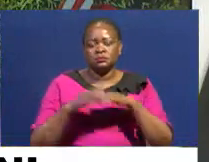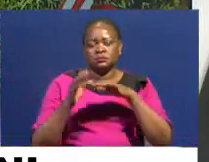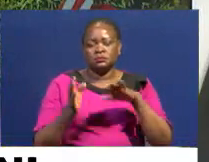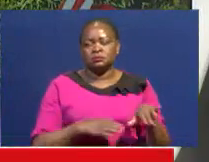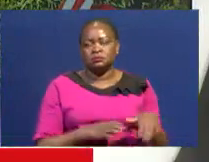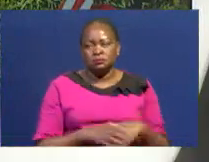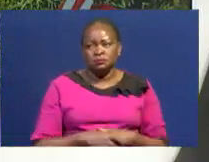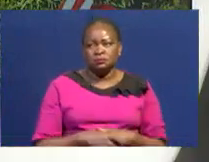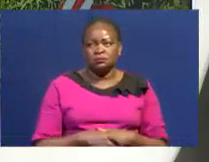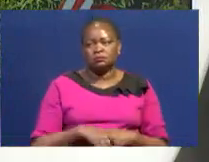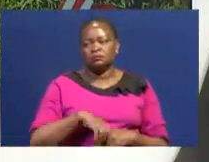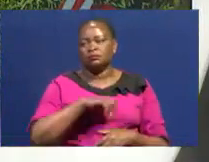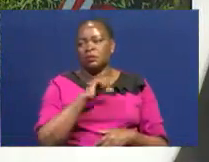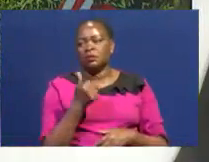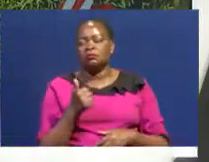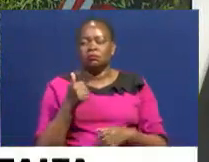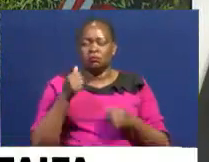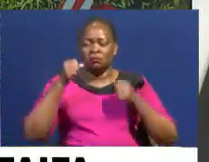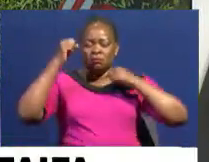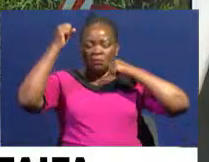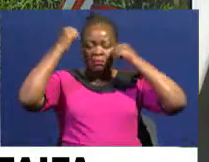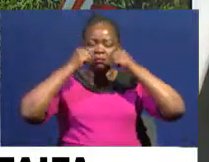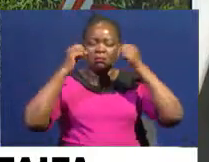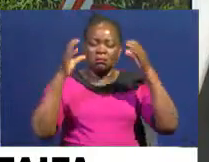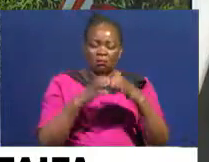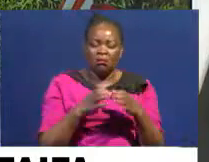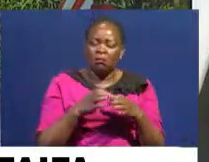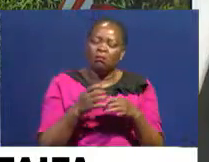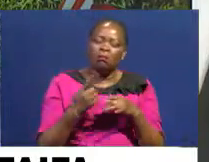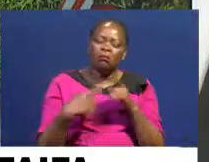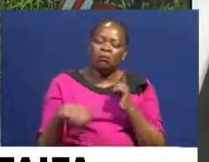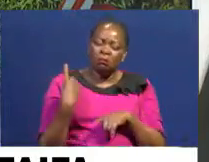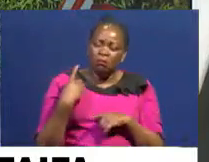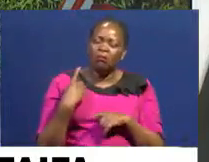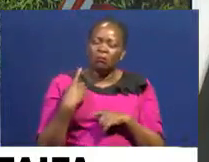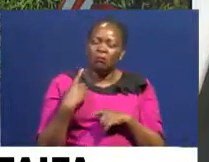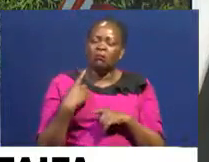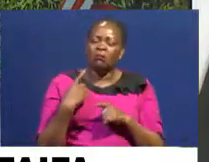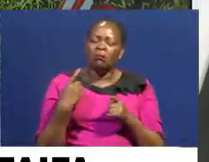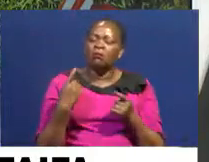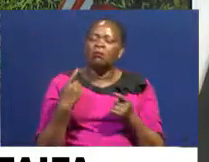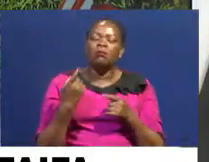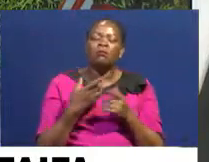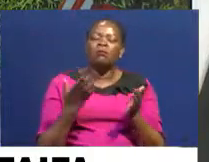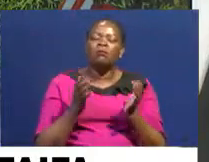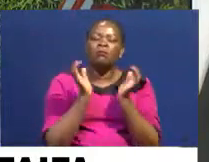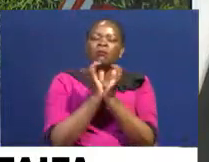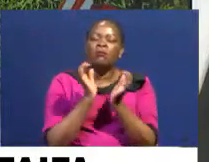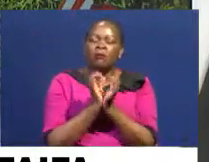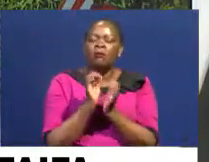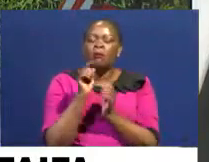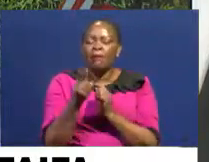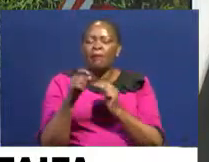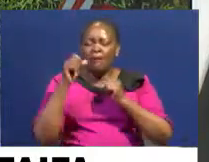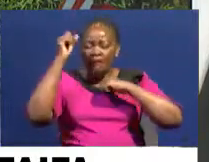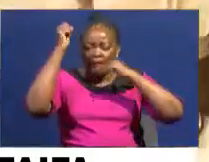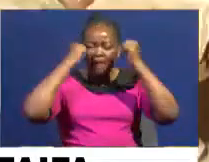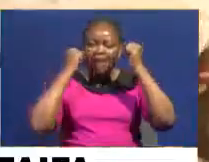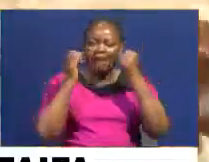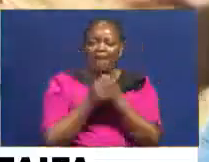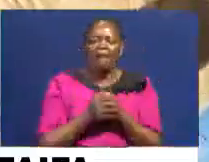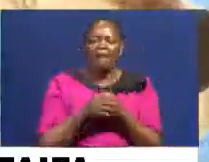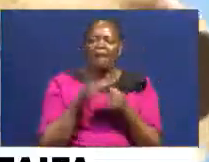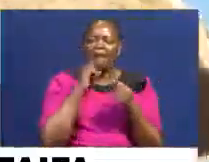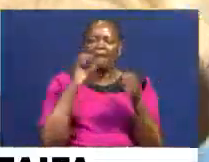Klabu cha mchezo wa judo cha Ulinzi ndio mabingwa makale ya 4 ya mashindano ya kitaifa yaliyoandaliwa katika uwanja wa Kasarani. Ulinzi walitawala kitengo